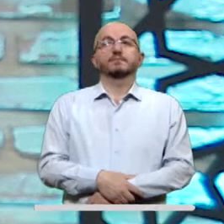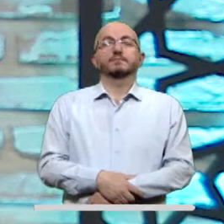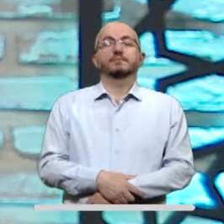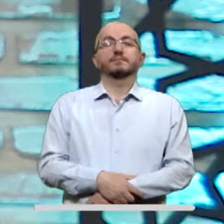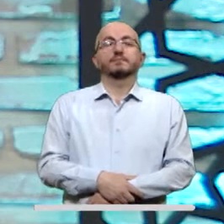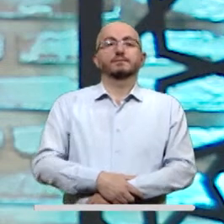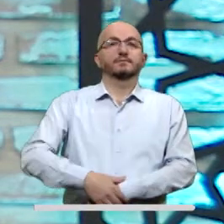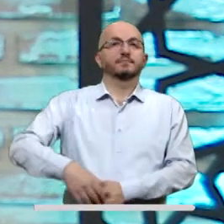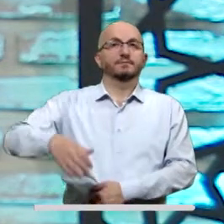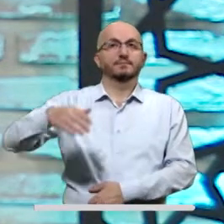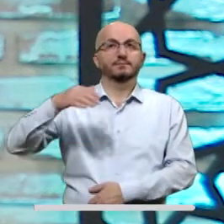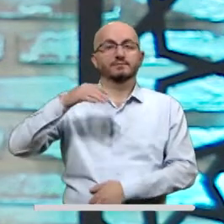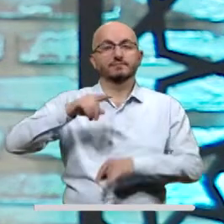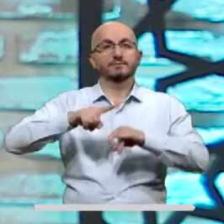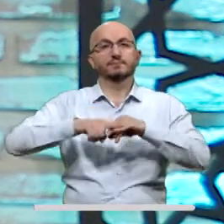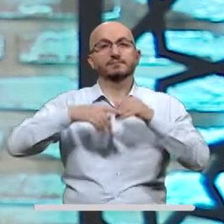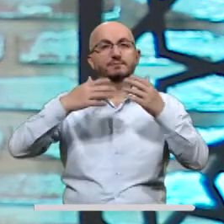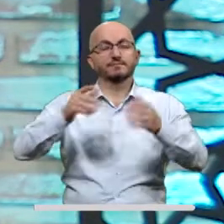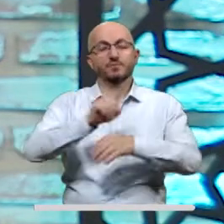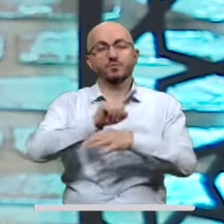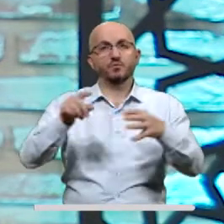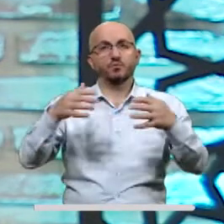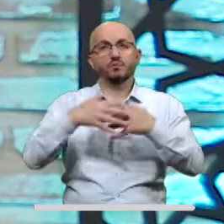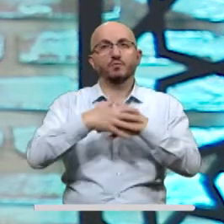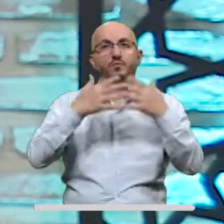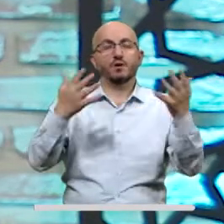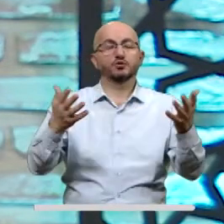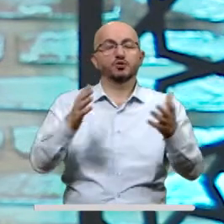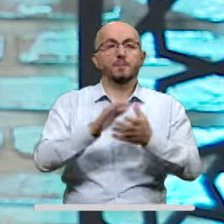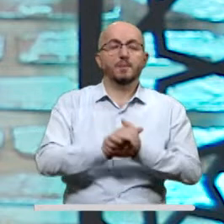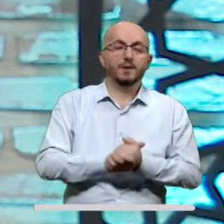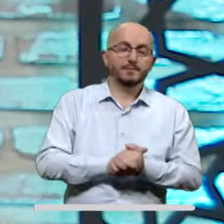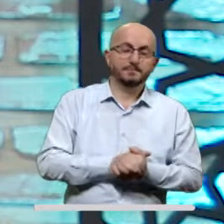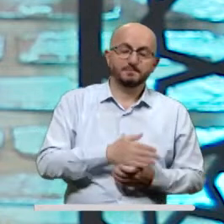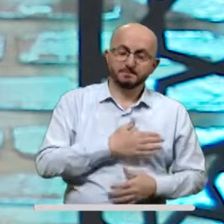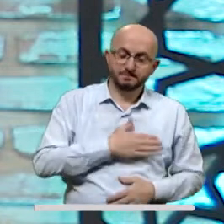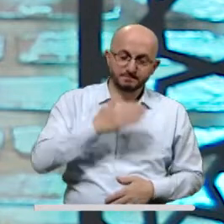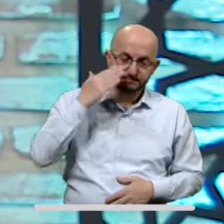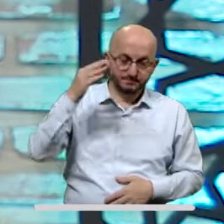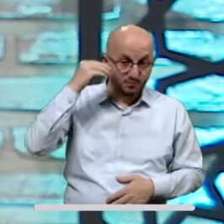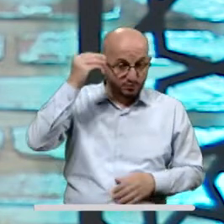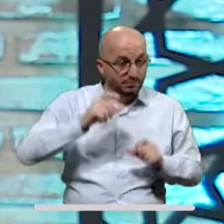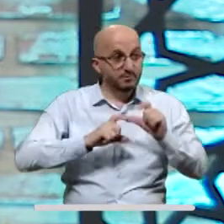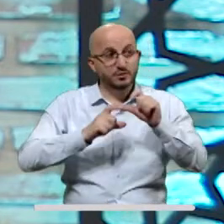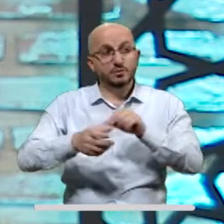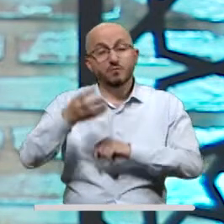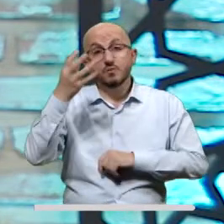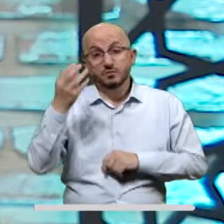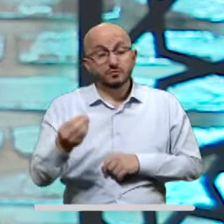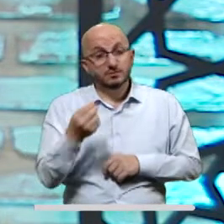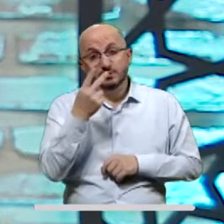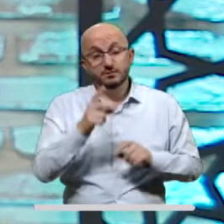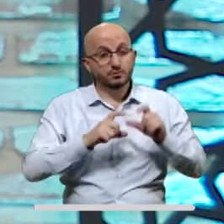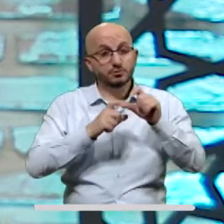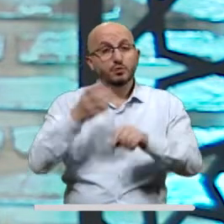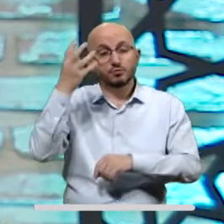Faruk Bey hoş geldiniz. Hoş bulduk. Merhaba, hayırlı akşamlar. Selamun Merhaba. aleyküm. Ve aleyküm selam. Buyurun. Hocama bir sorum olacaktı. Buyurun. Hatta iki sorum